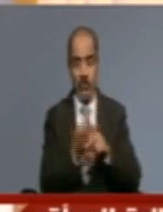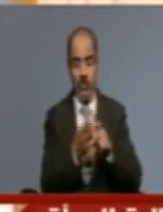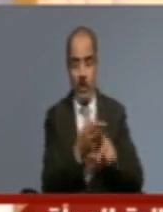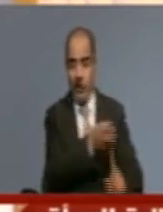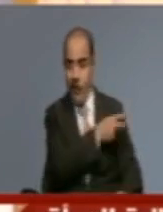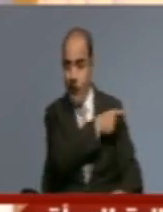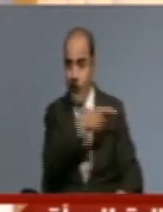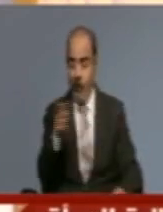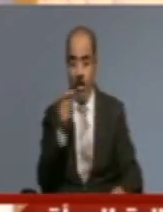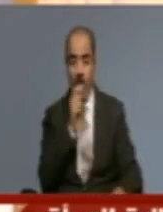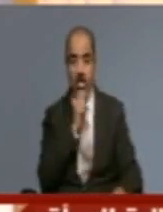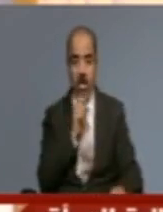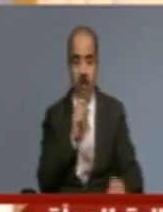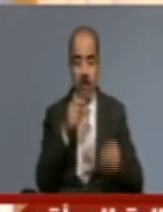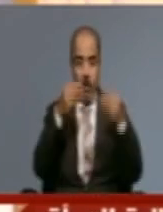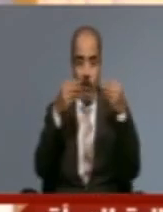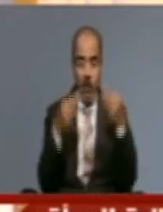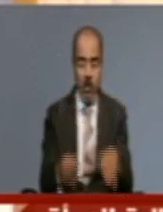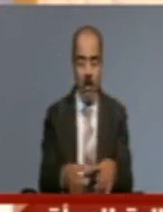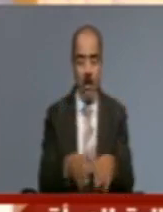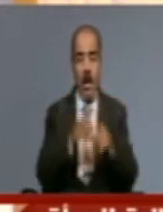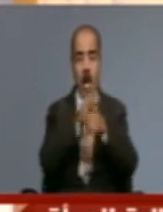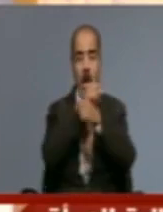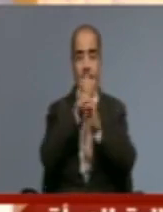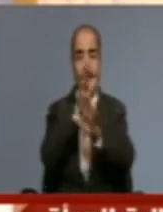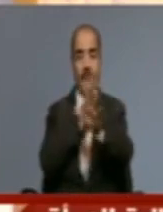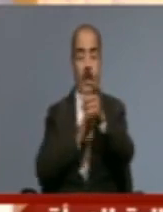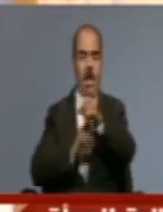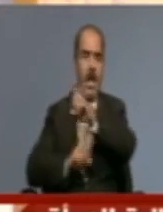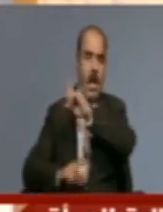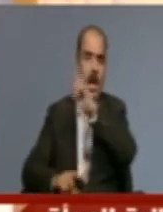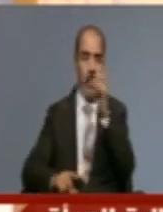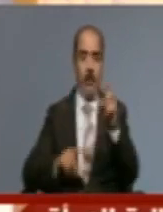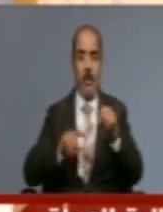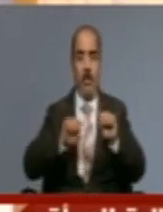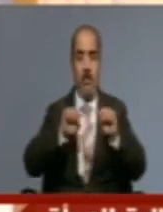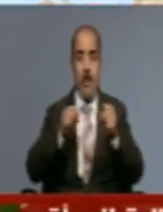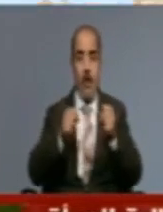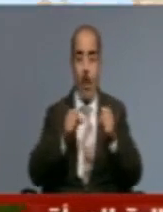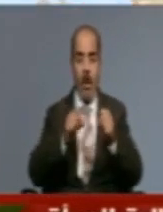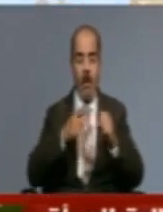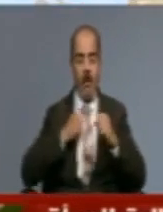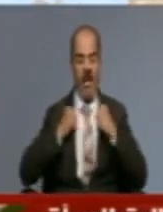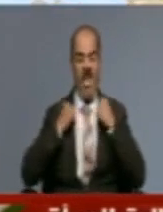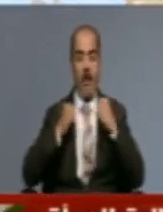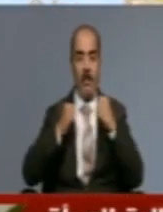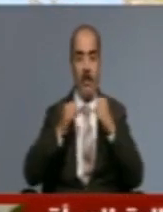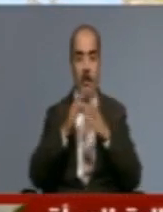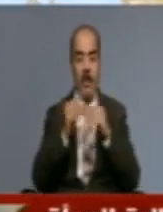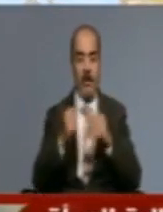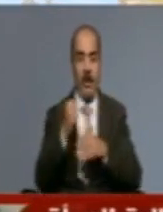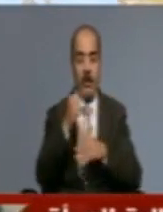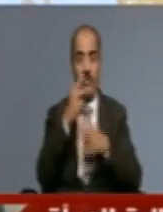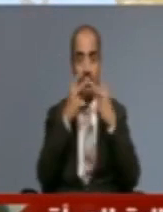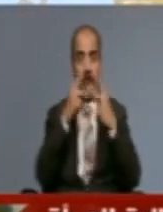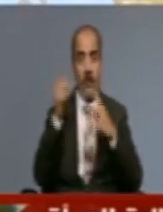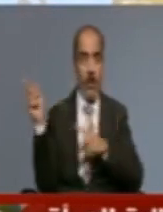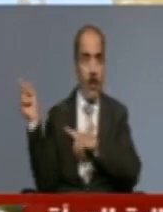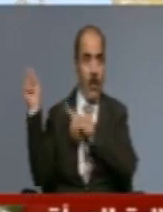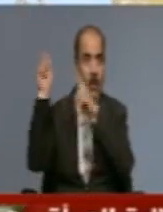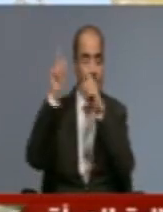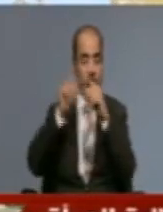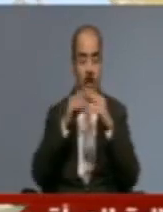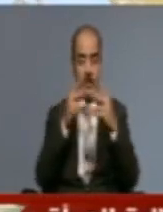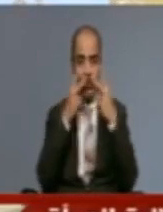نميل ولا نمل ولا نلين ولم نلين، ويشهد التاريخ